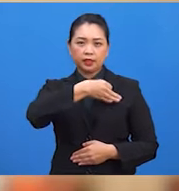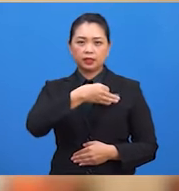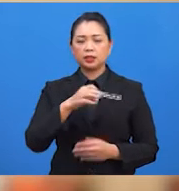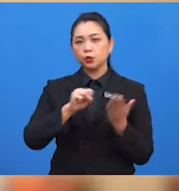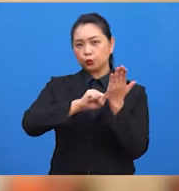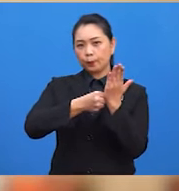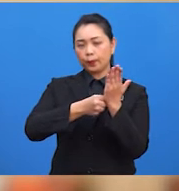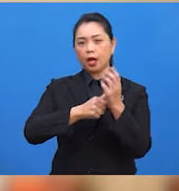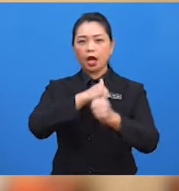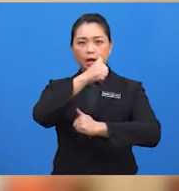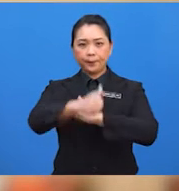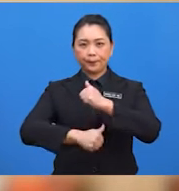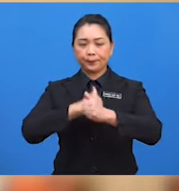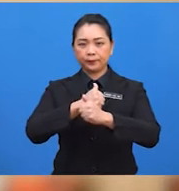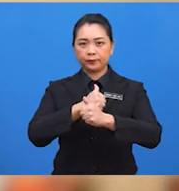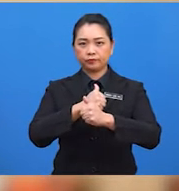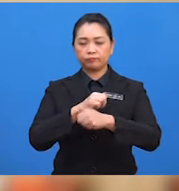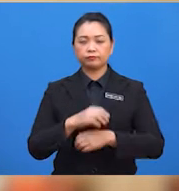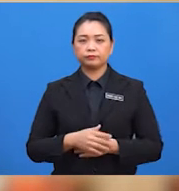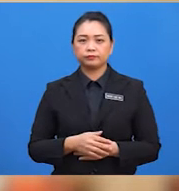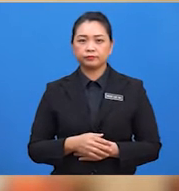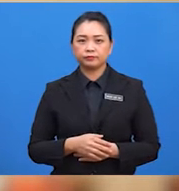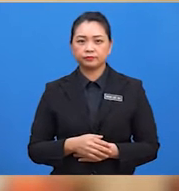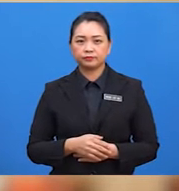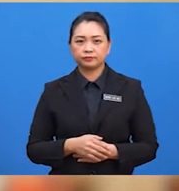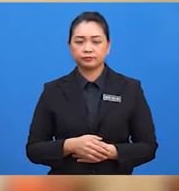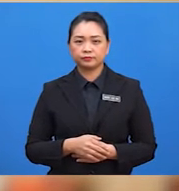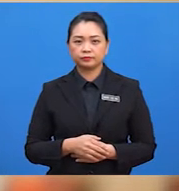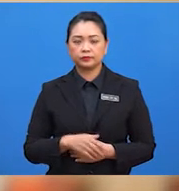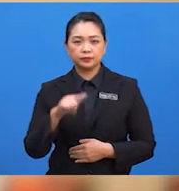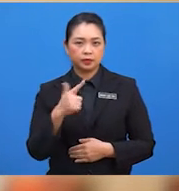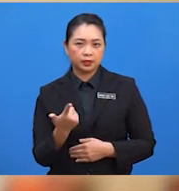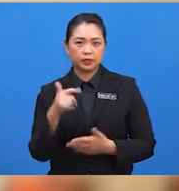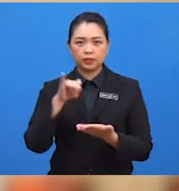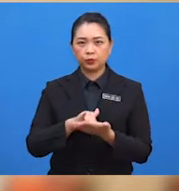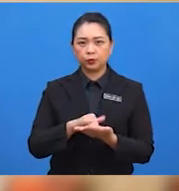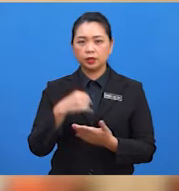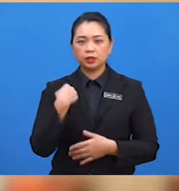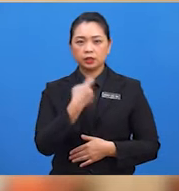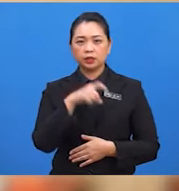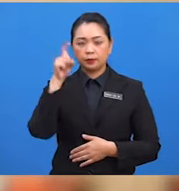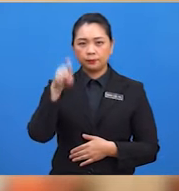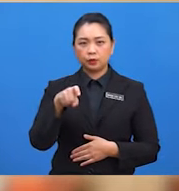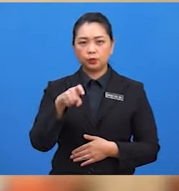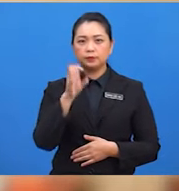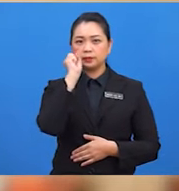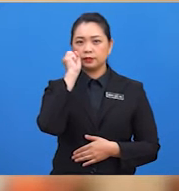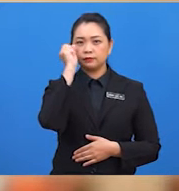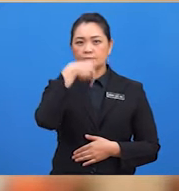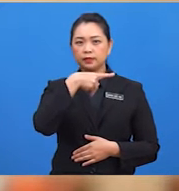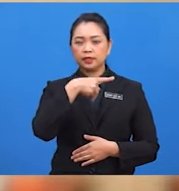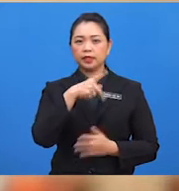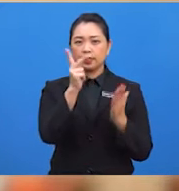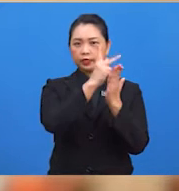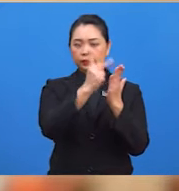alam demi kesejahteraan hidup pada masa akan datang. Selain dari itu, kita hendaklah bersikap